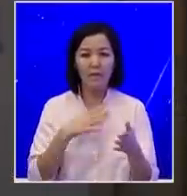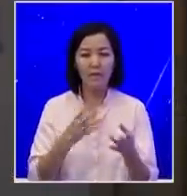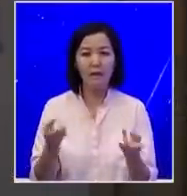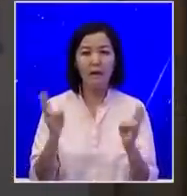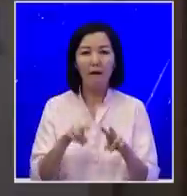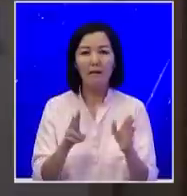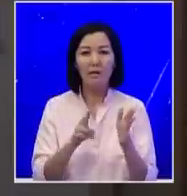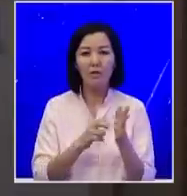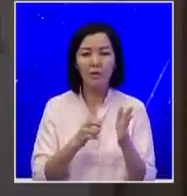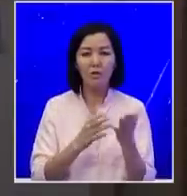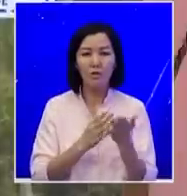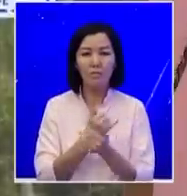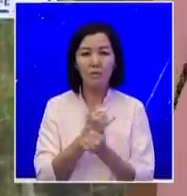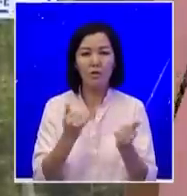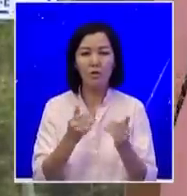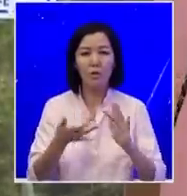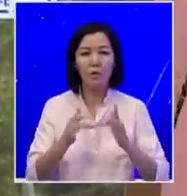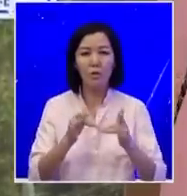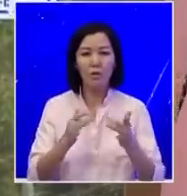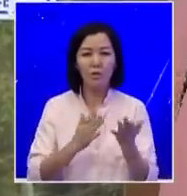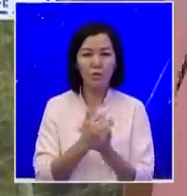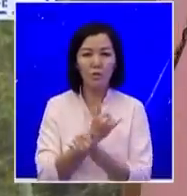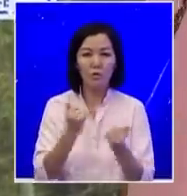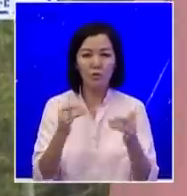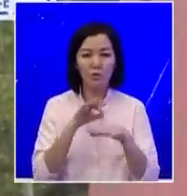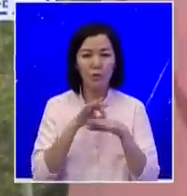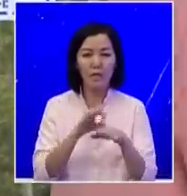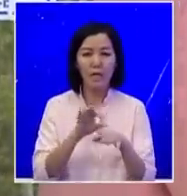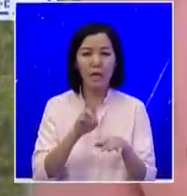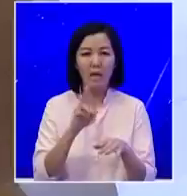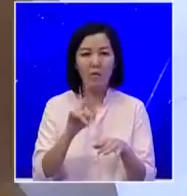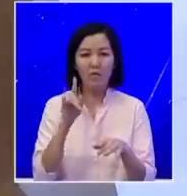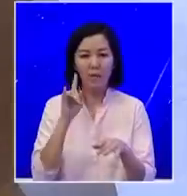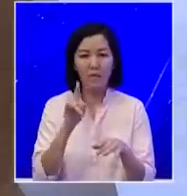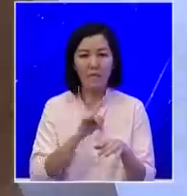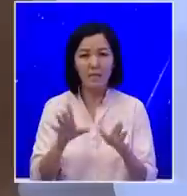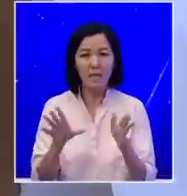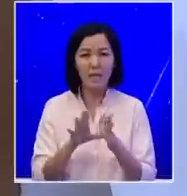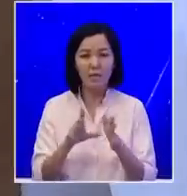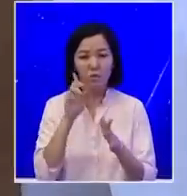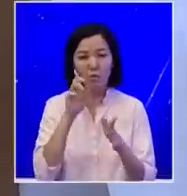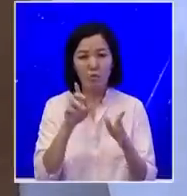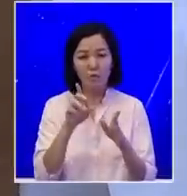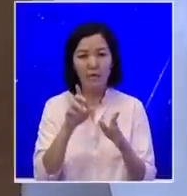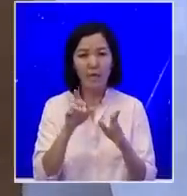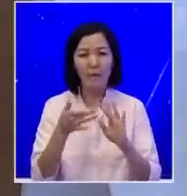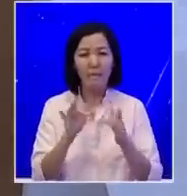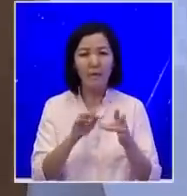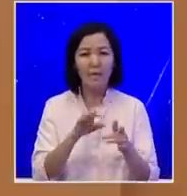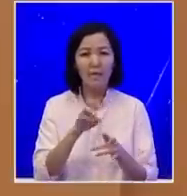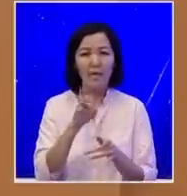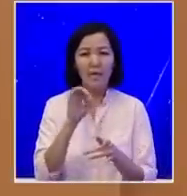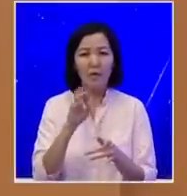Қалған 700-ге тарта қызмет түрі тек онлайн түрде жүргізіледі. Ол egov.kz электронды үкімет порталы, Telegram бот